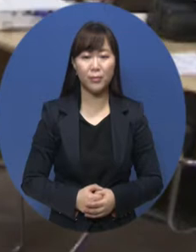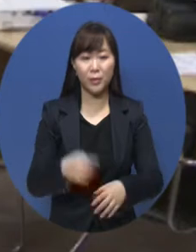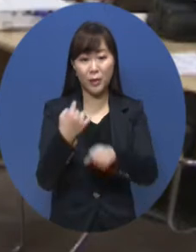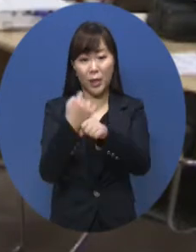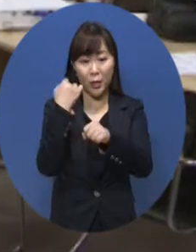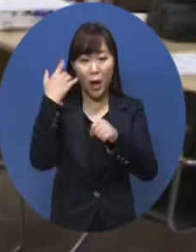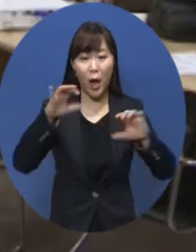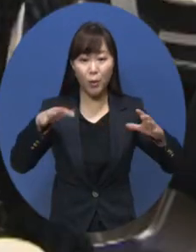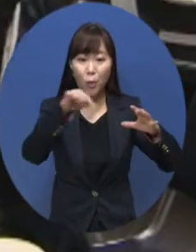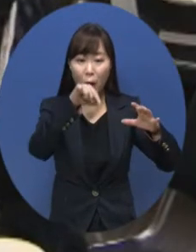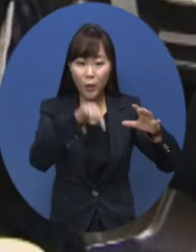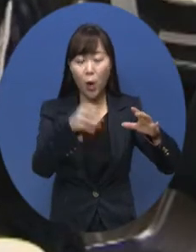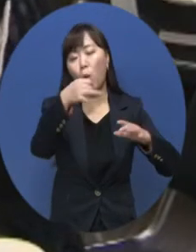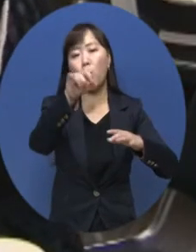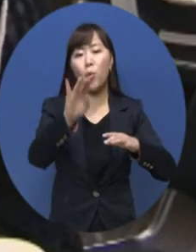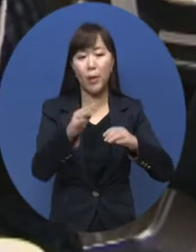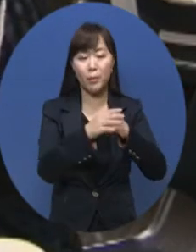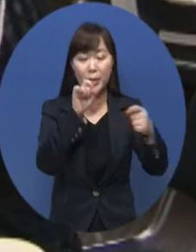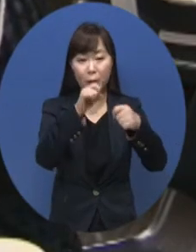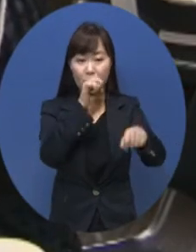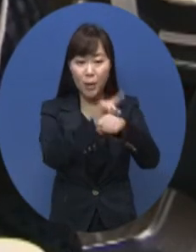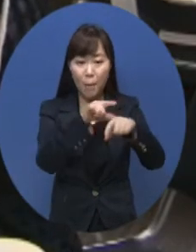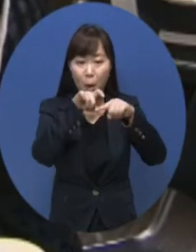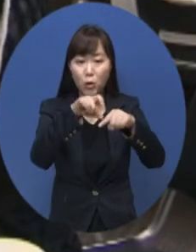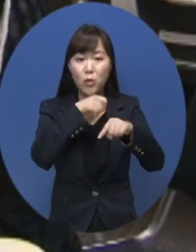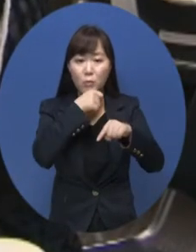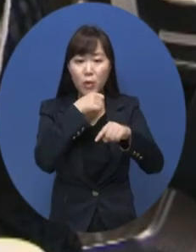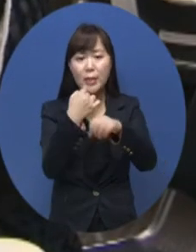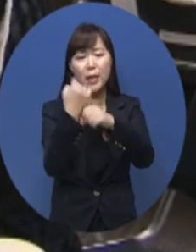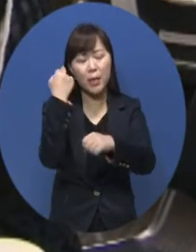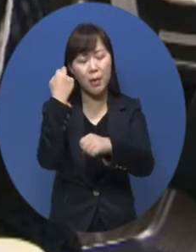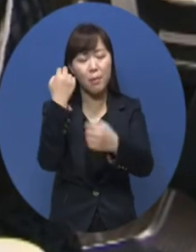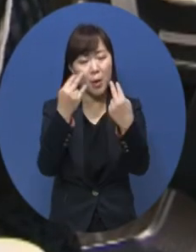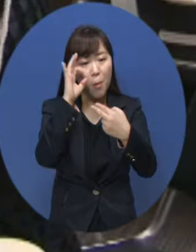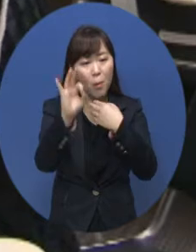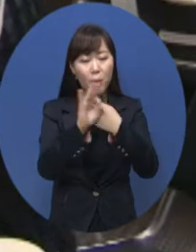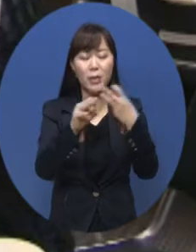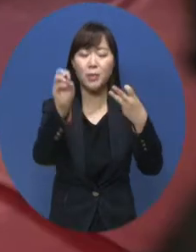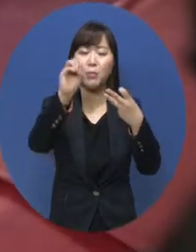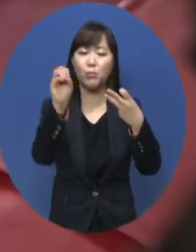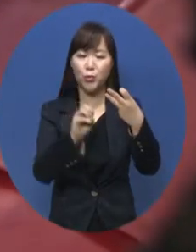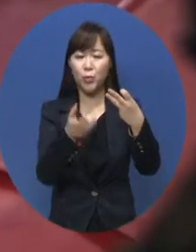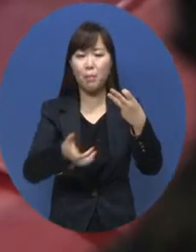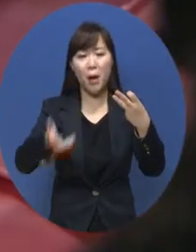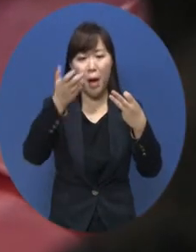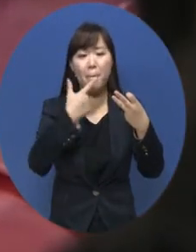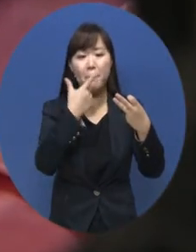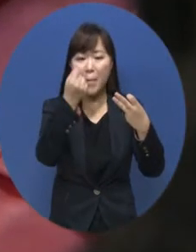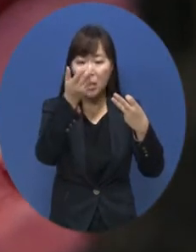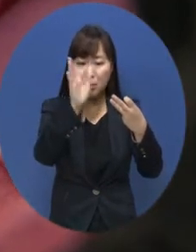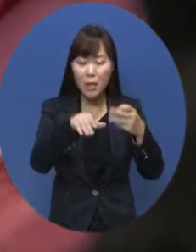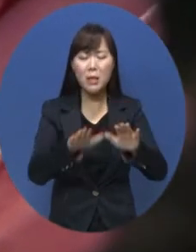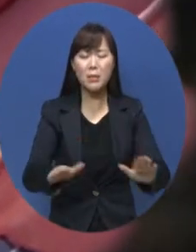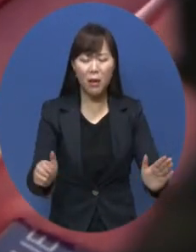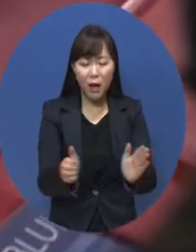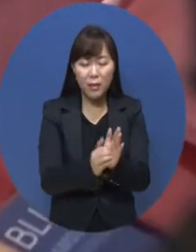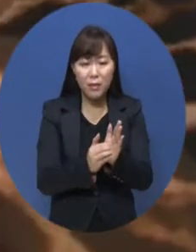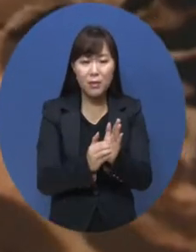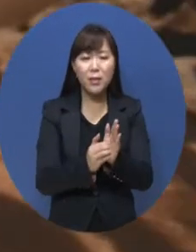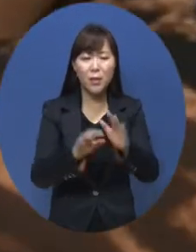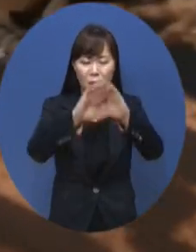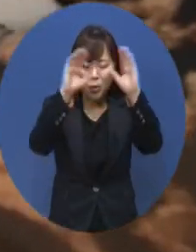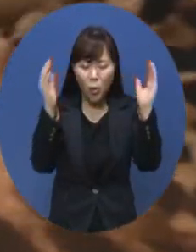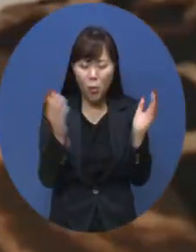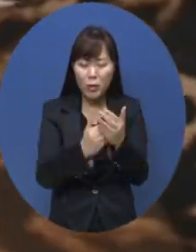지난해 국내 웹 접근성 평균 점수가 전년 대비 13% 향상된 것으로 나타났으나 아직까지